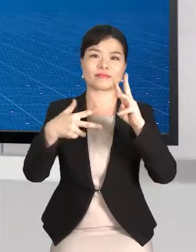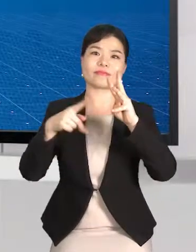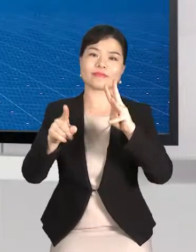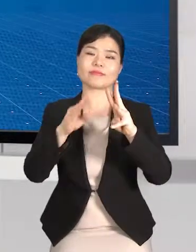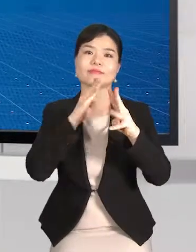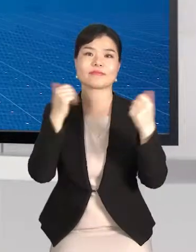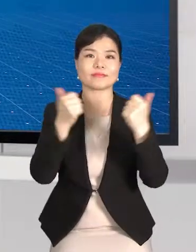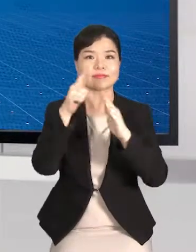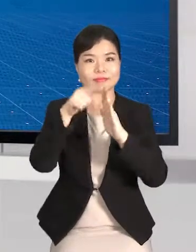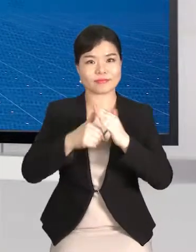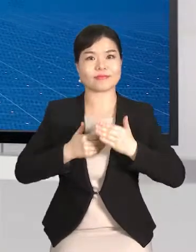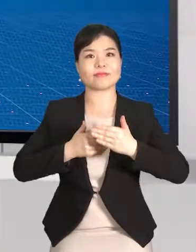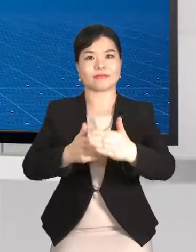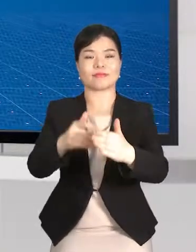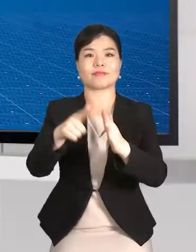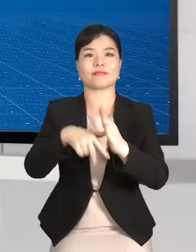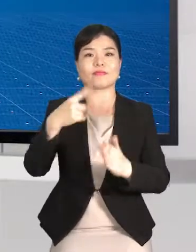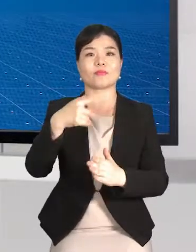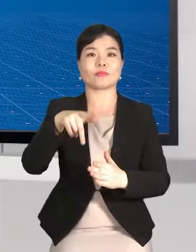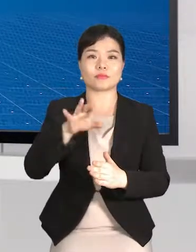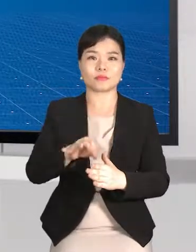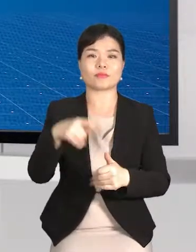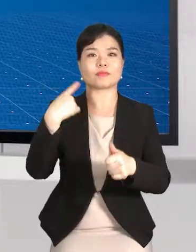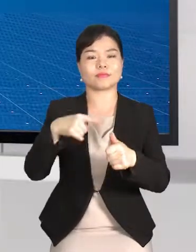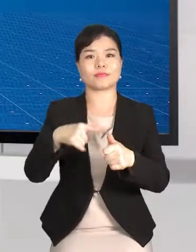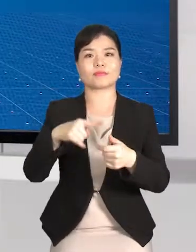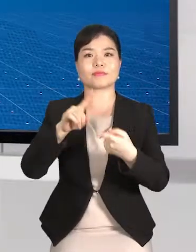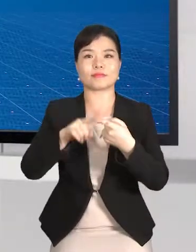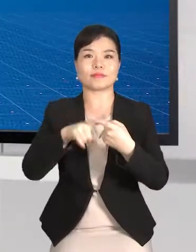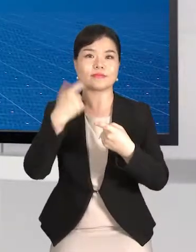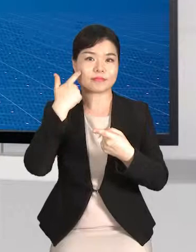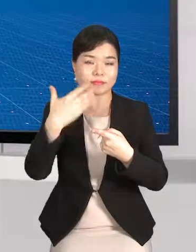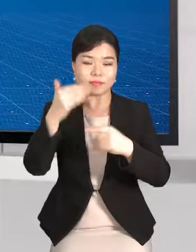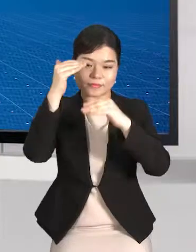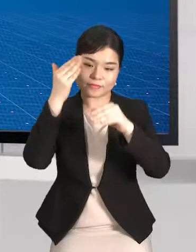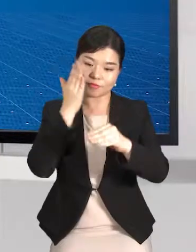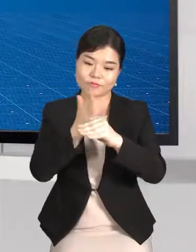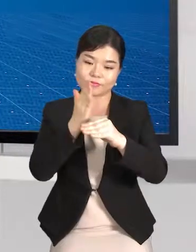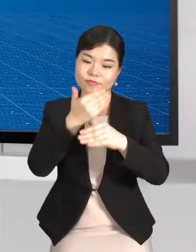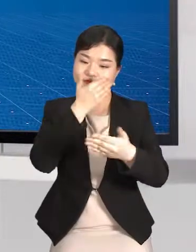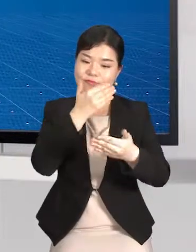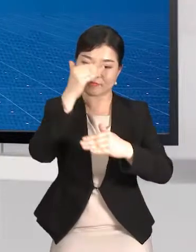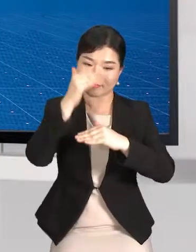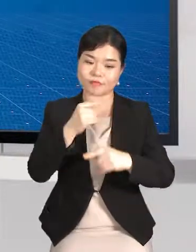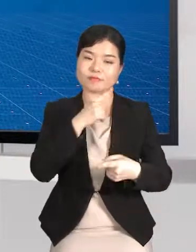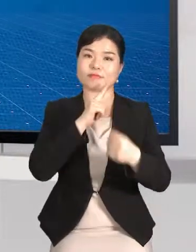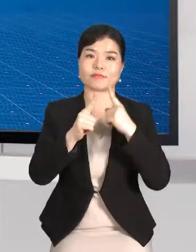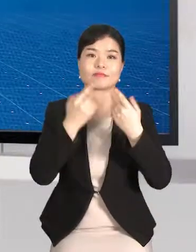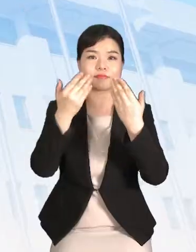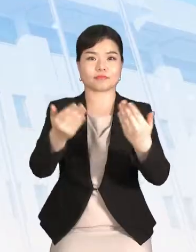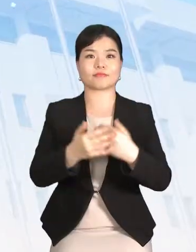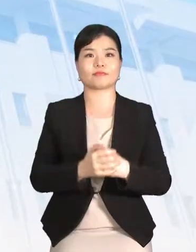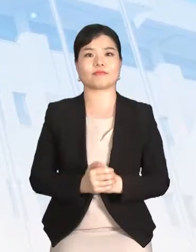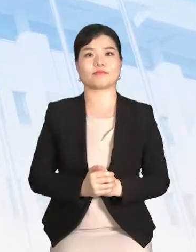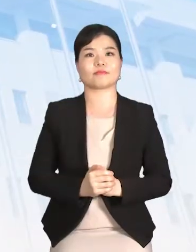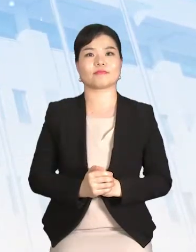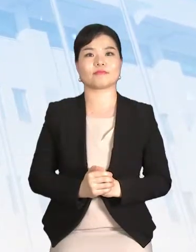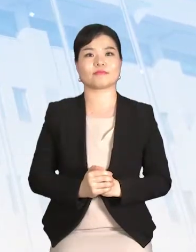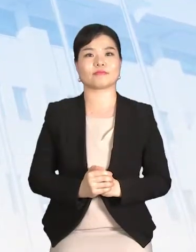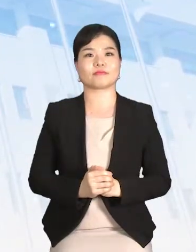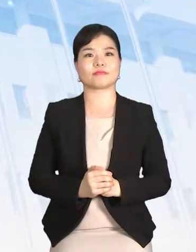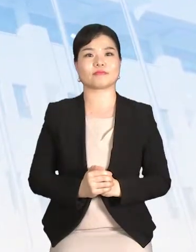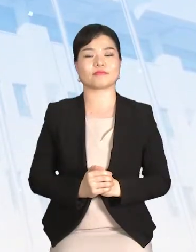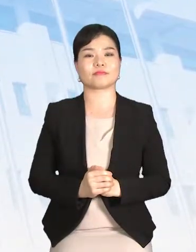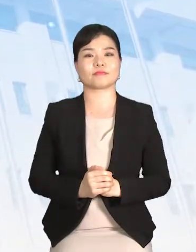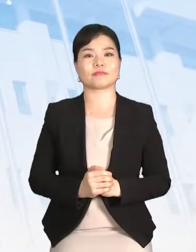3차 본회의에서 진행된 도정과 교육행정에 관한 질문에 대한 주요 내용도 함께 살펴보겠습니다.